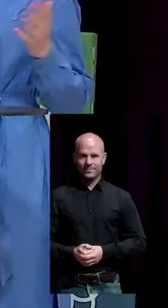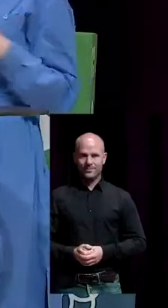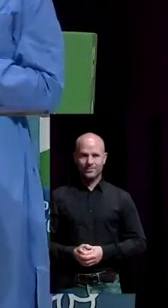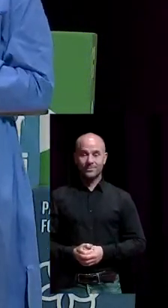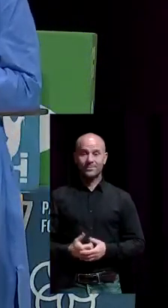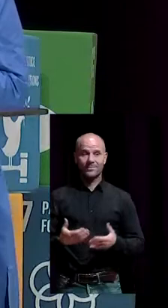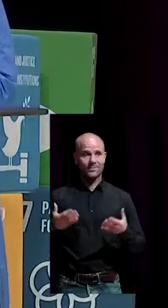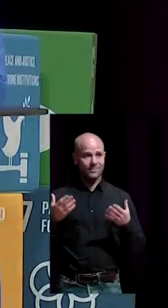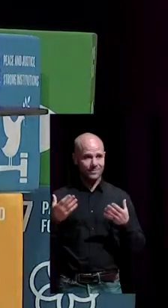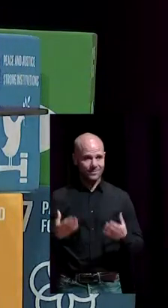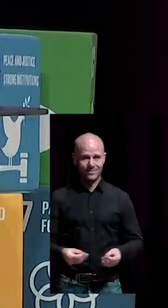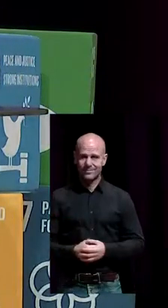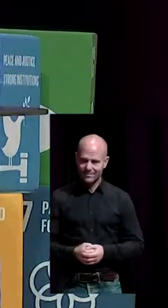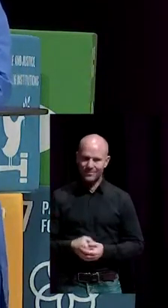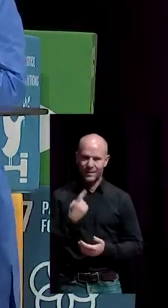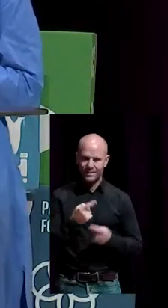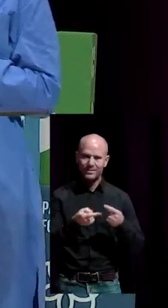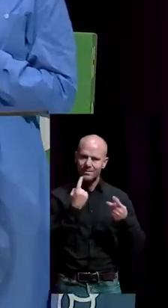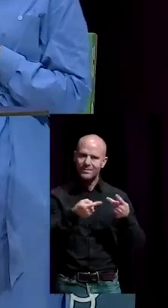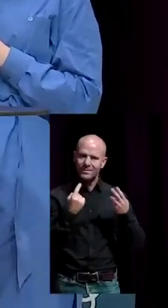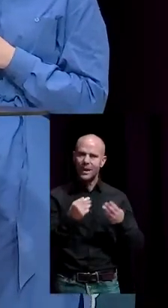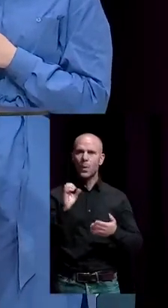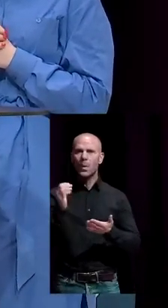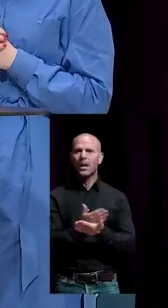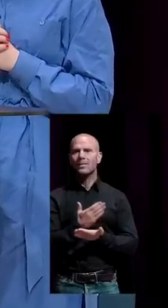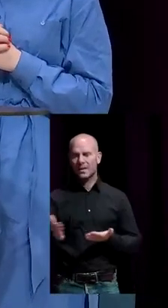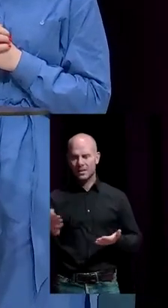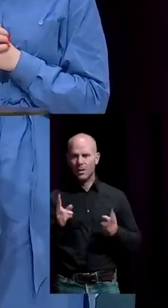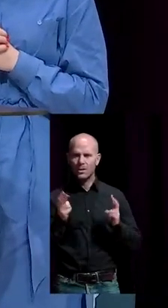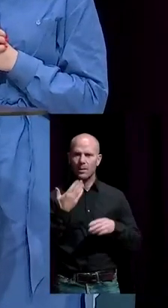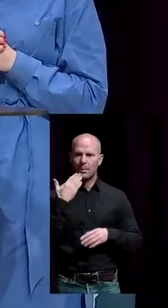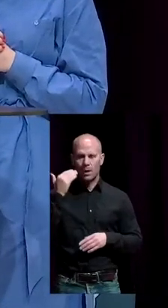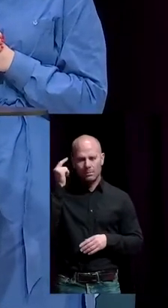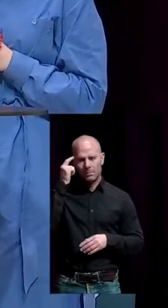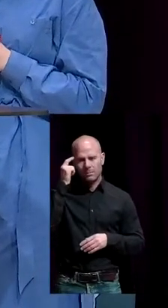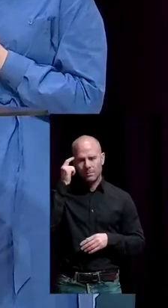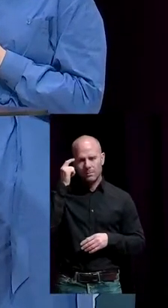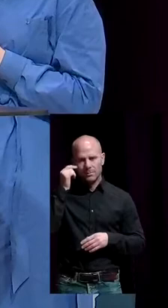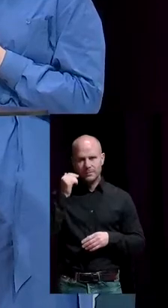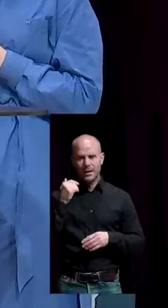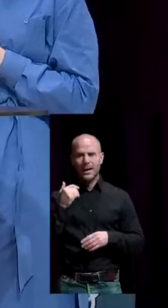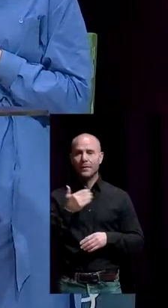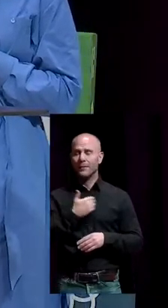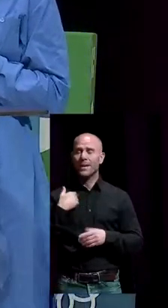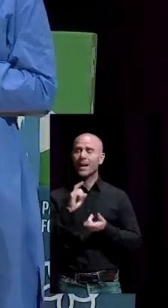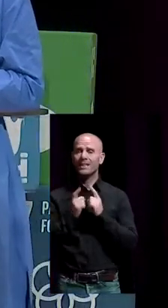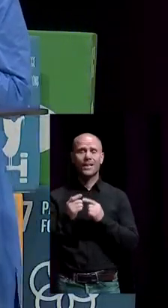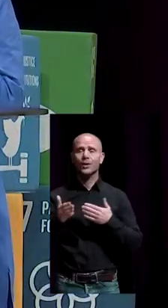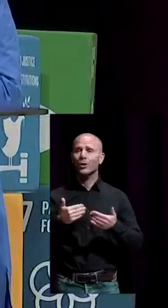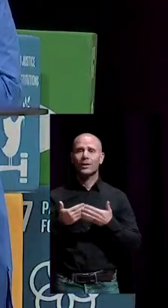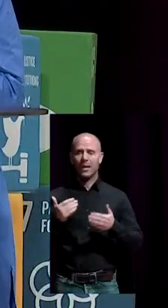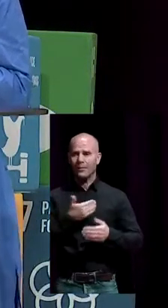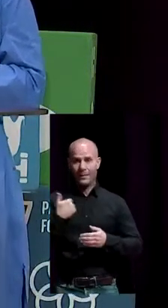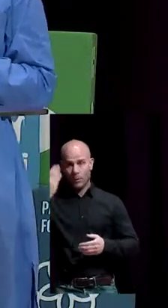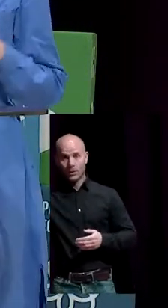Där har vi flera orättvisor och också bra att bli påmind om att vi inte alltid lever som vi lär, vuxna